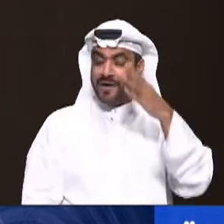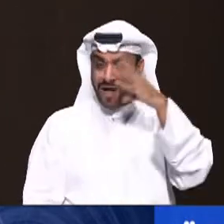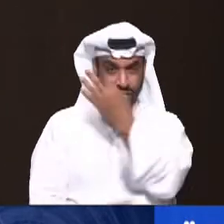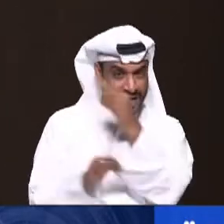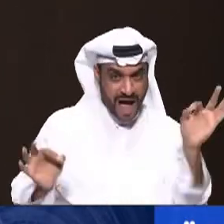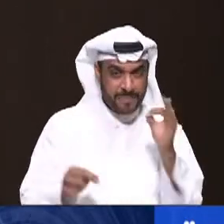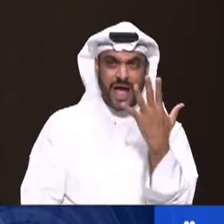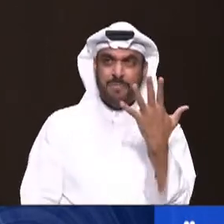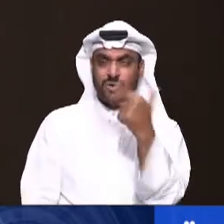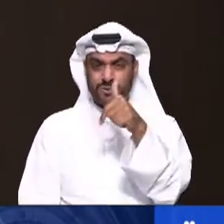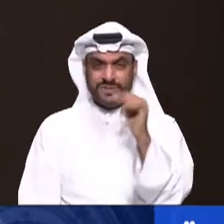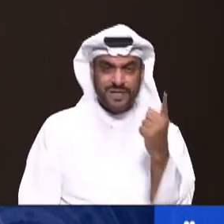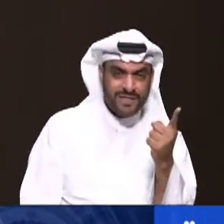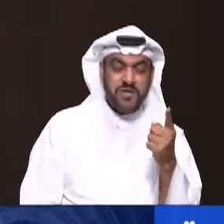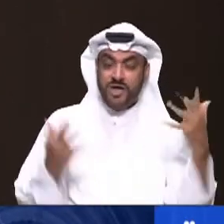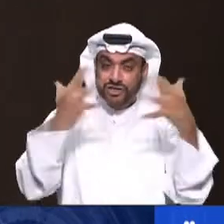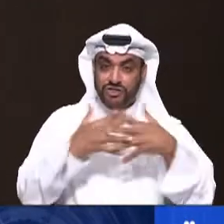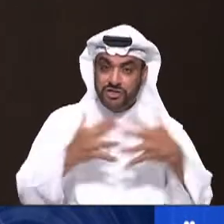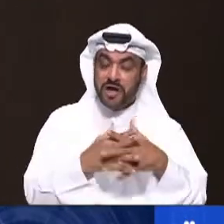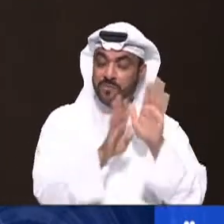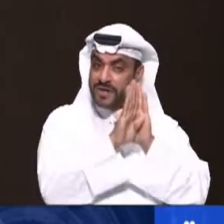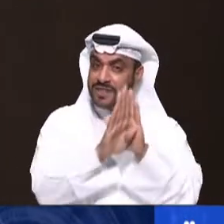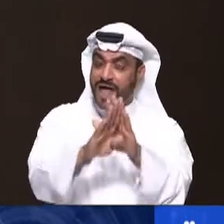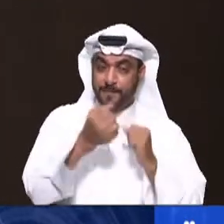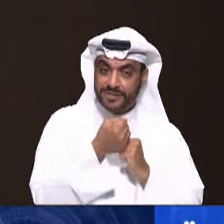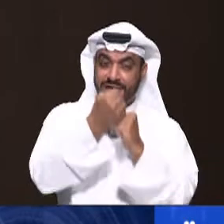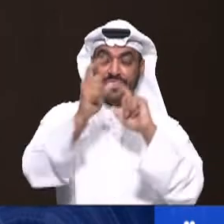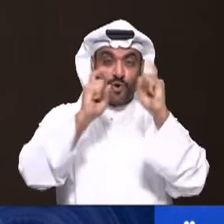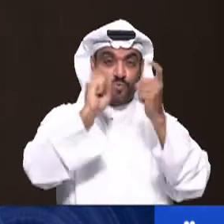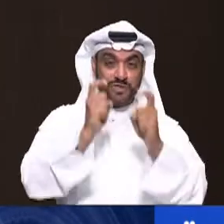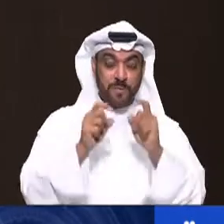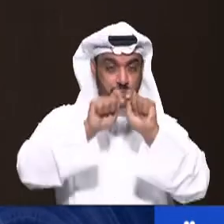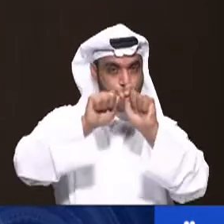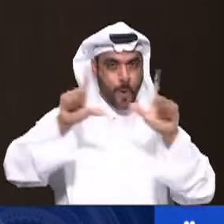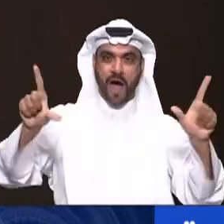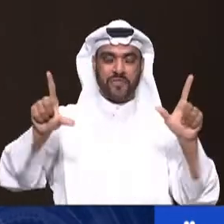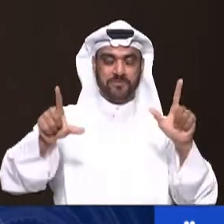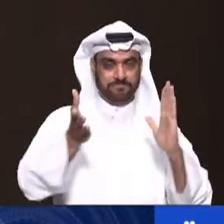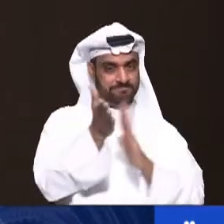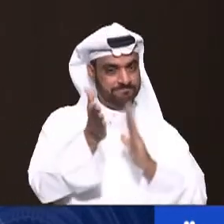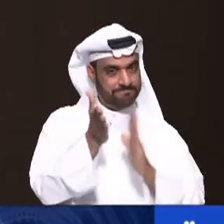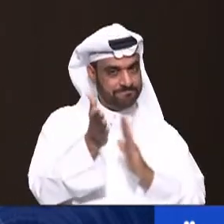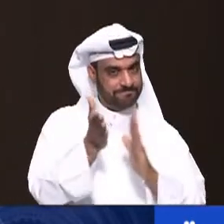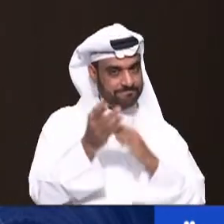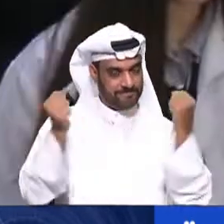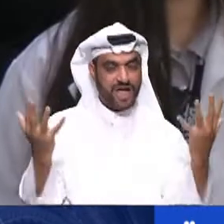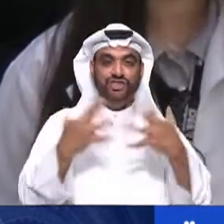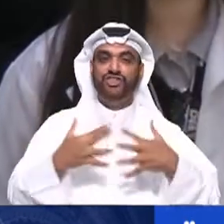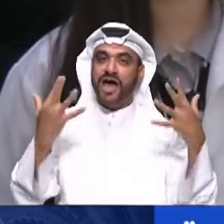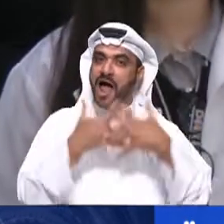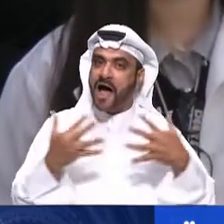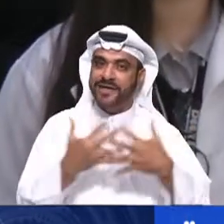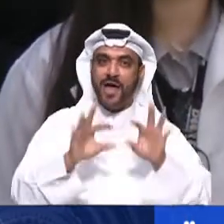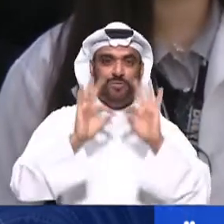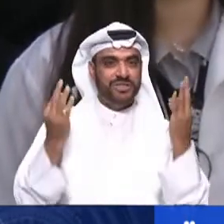يمكن 5 أو 6 أو 7 جهات اللي شاركوا في دعم هذه المسابقة، ولكن هذا يدل أن في فعلا شراكة مجتمعية مميزة.